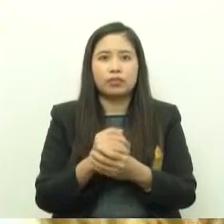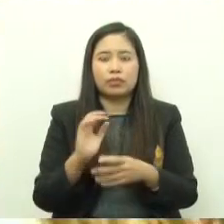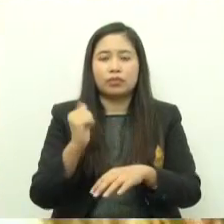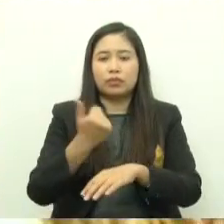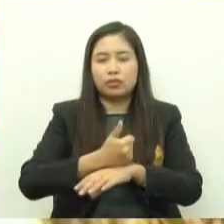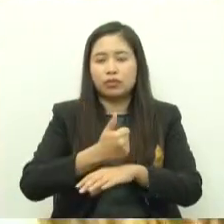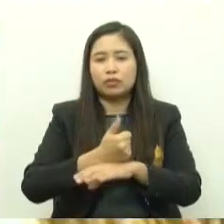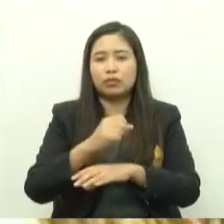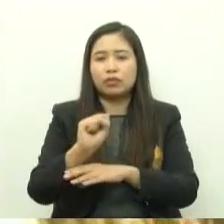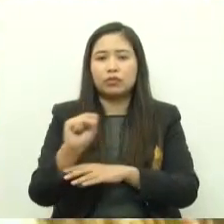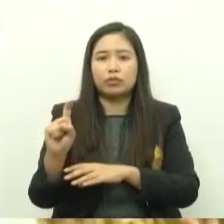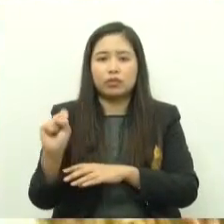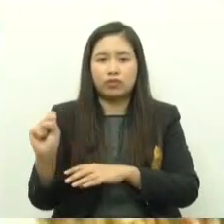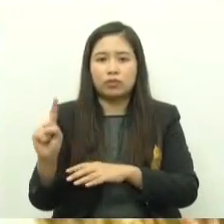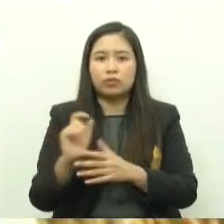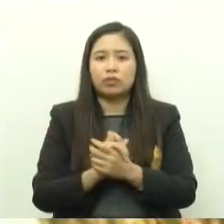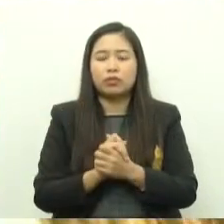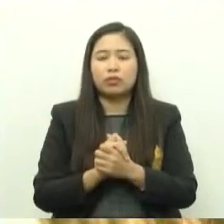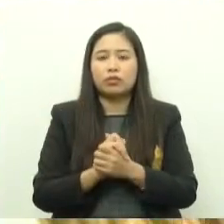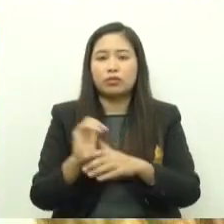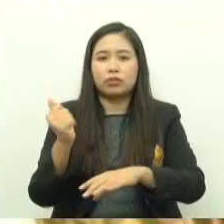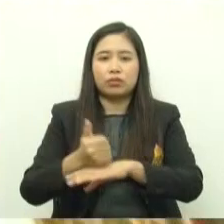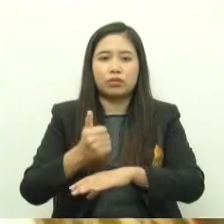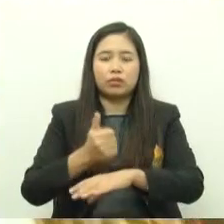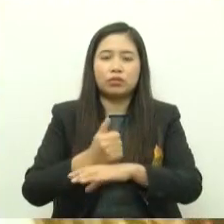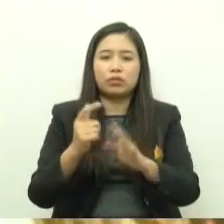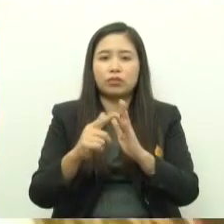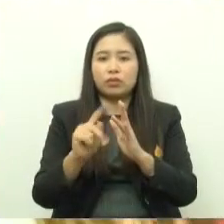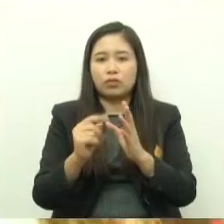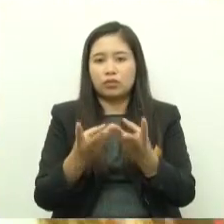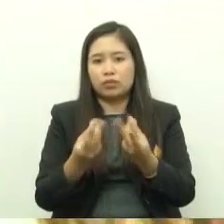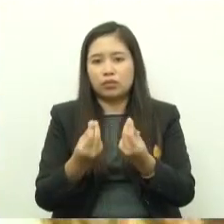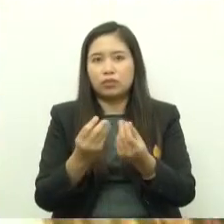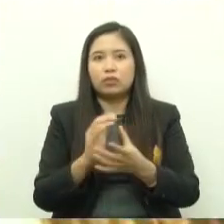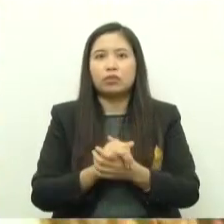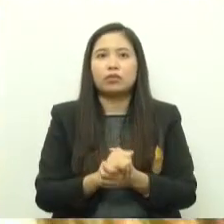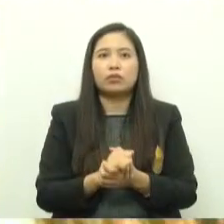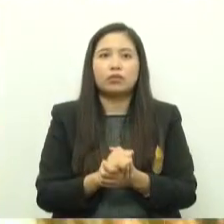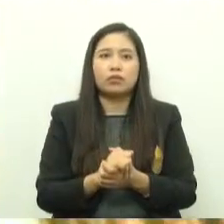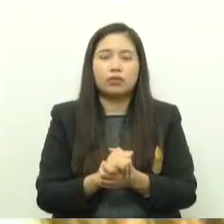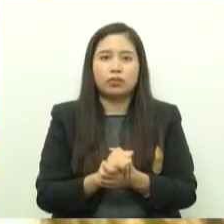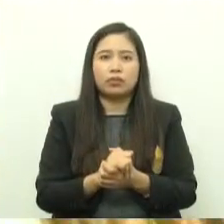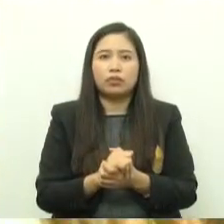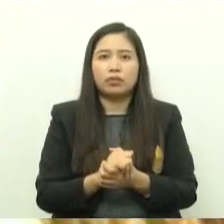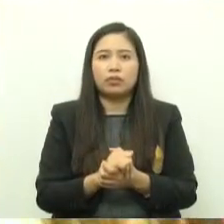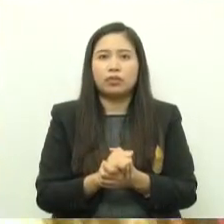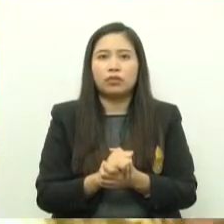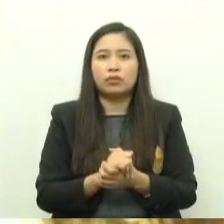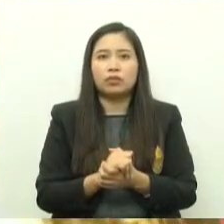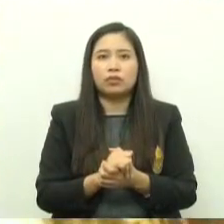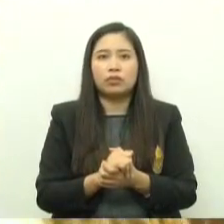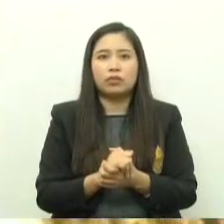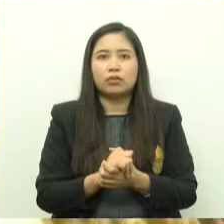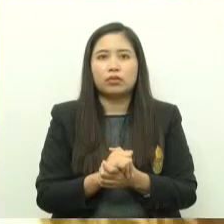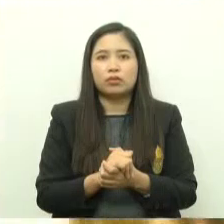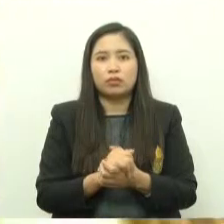นะคะท่านผู้บริหารสำนักงานเขตพื้นที่การศึกษาประถมศึกษานานเขต 2ค่ะวันนี้นะคะมี